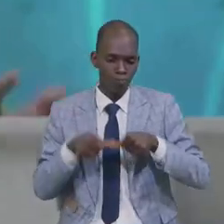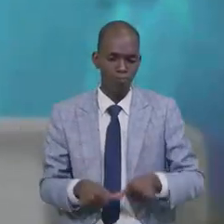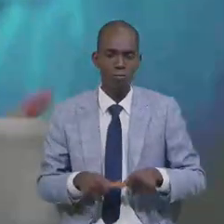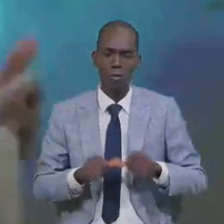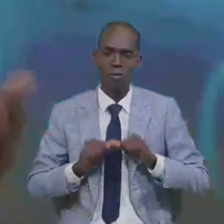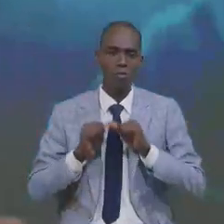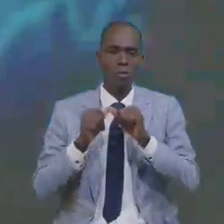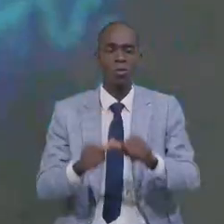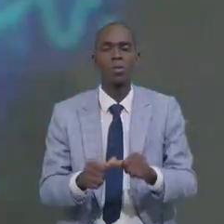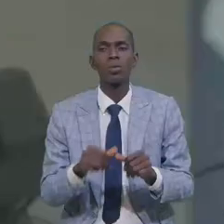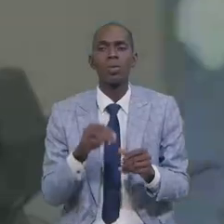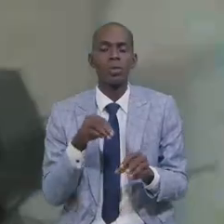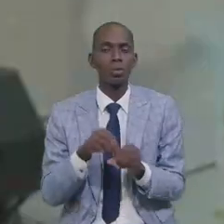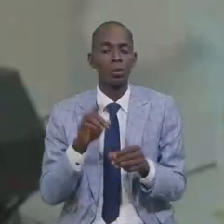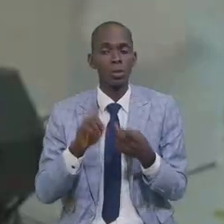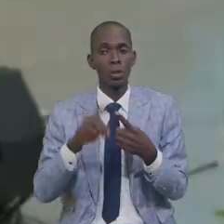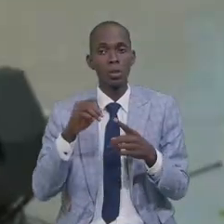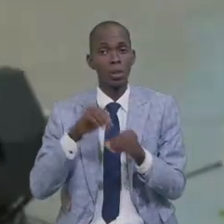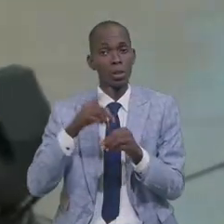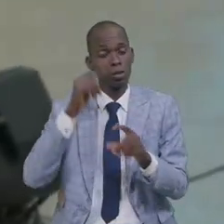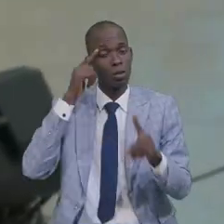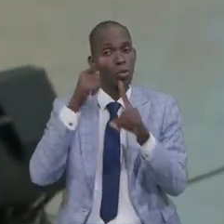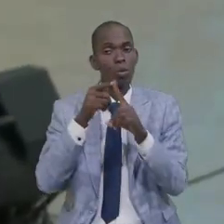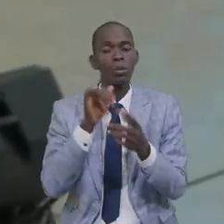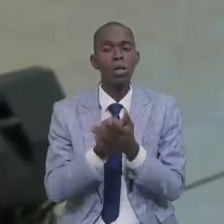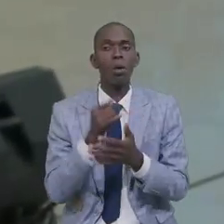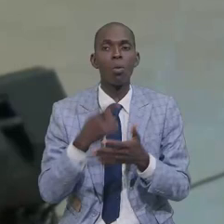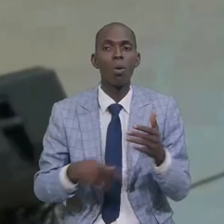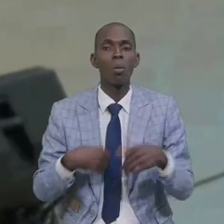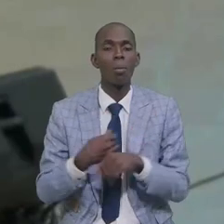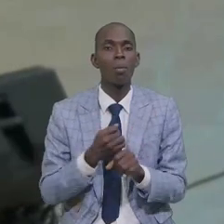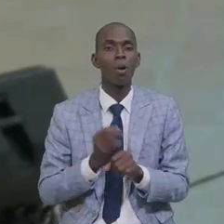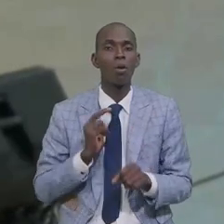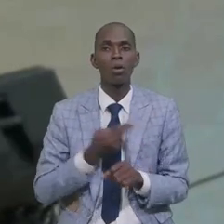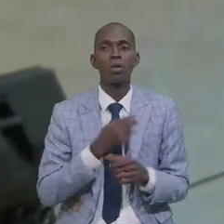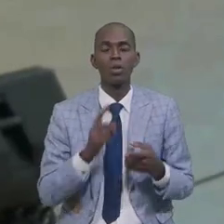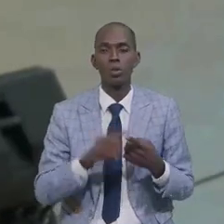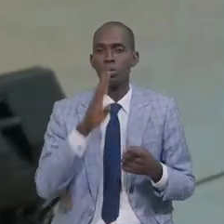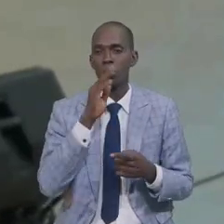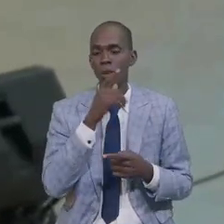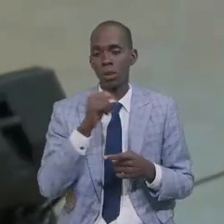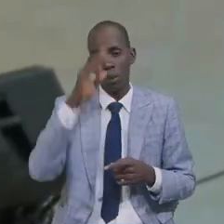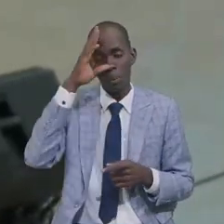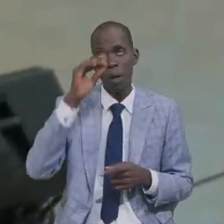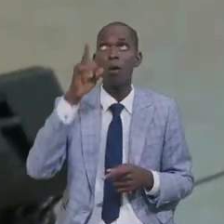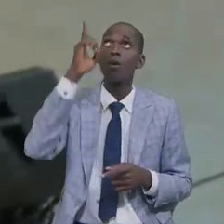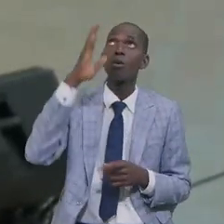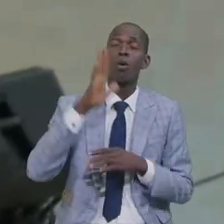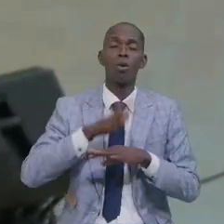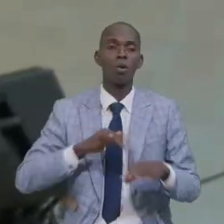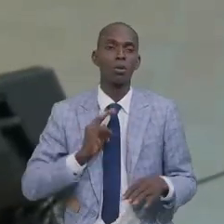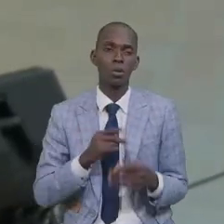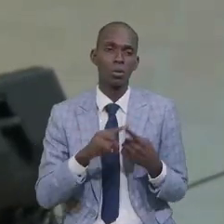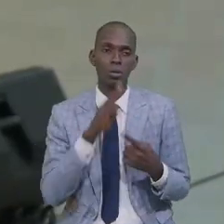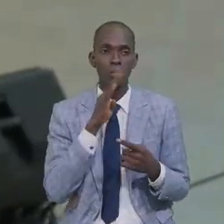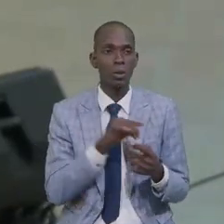C'est cet attachement à l'objectif qui nous amène à faire, à devenir l'homme que